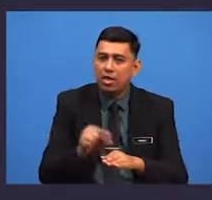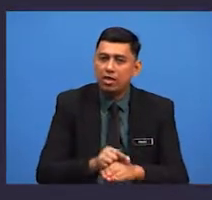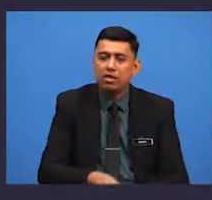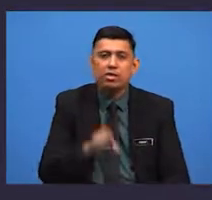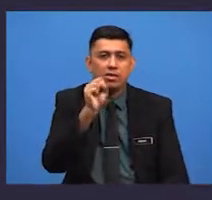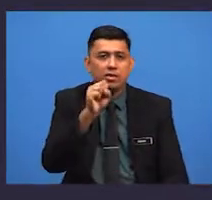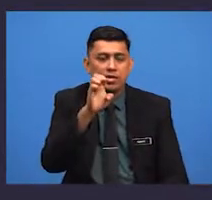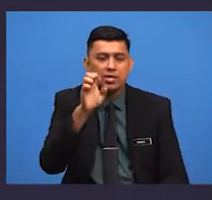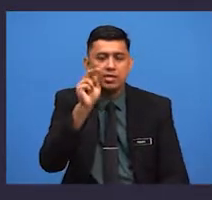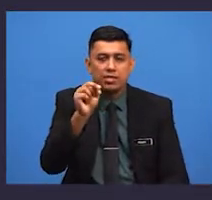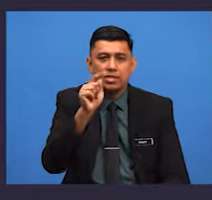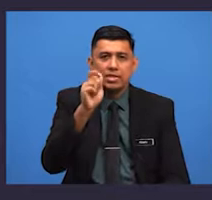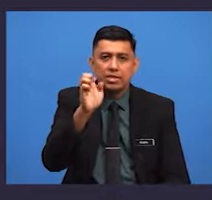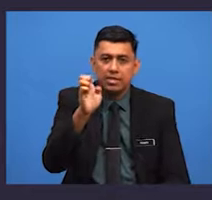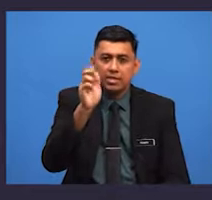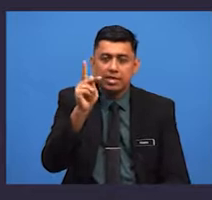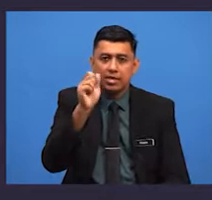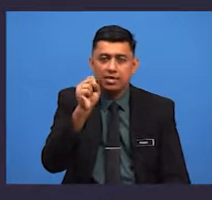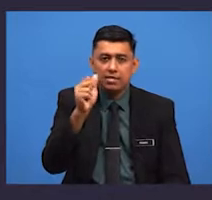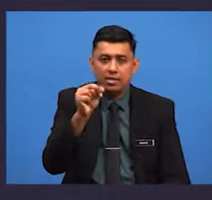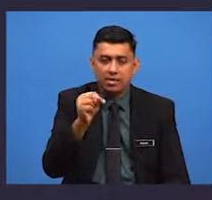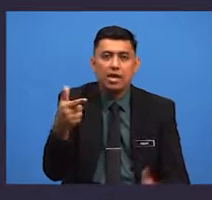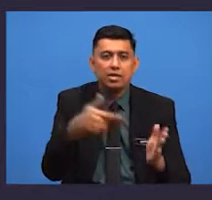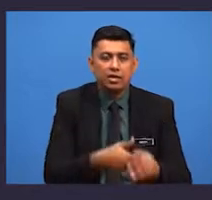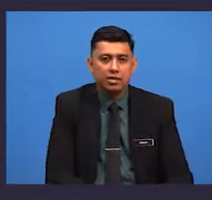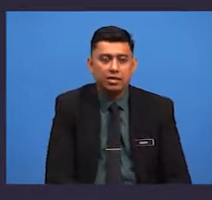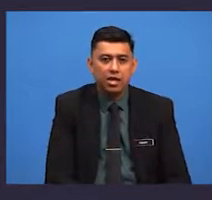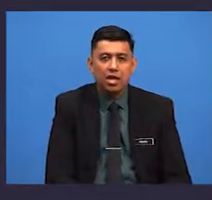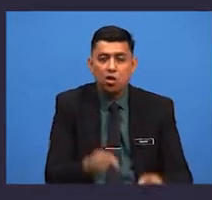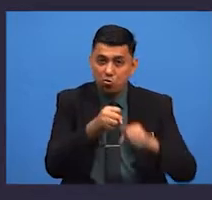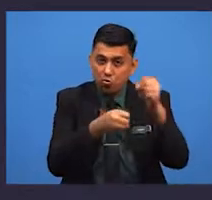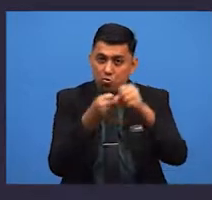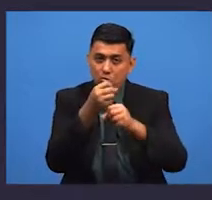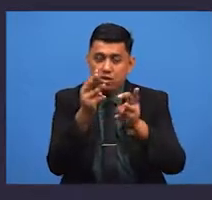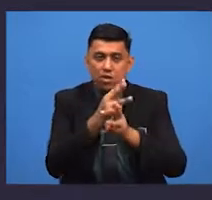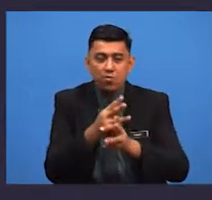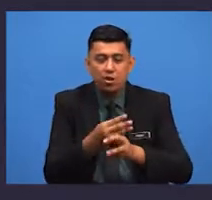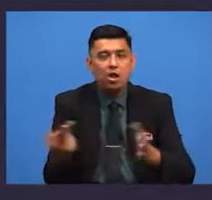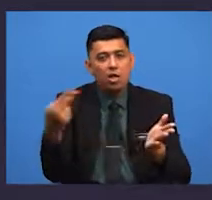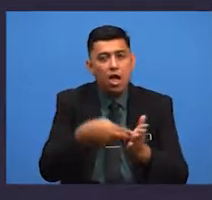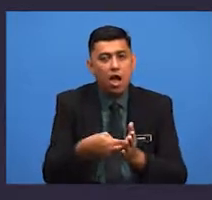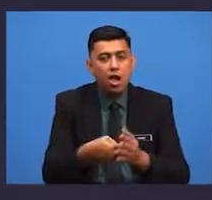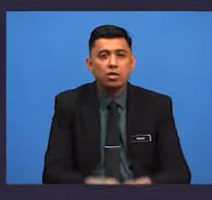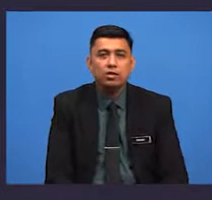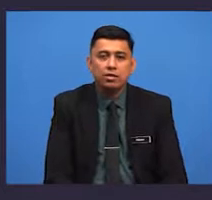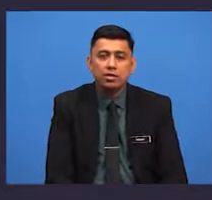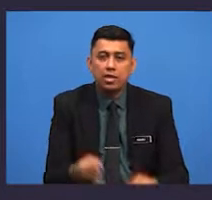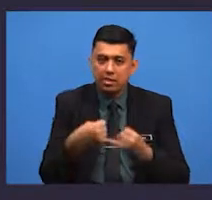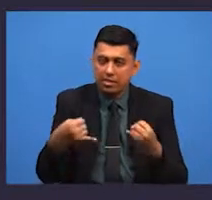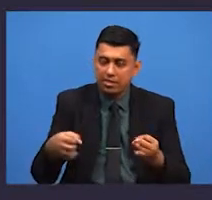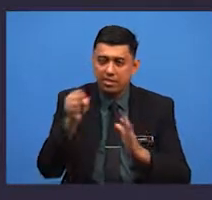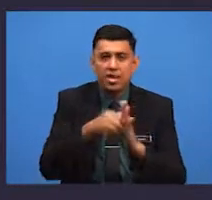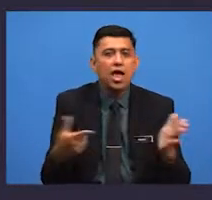gunakan sinteks selagi. Ini kerana struktur kawalan ulangan yang digunakan